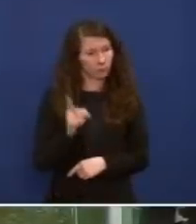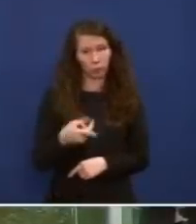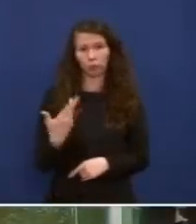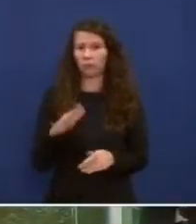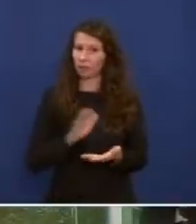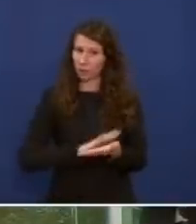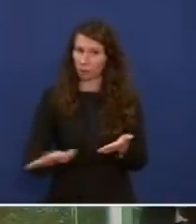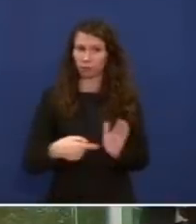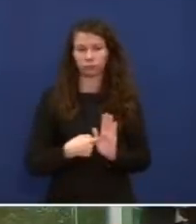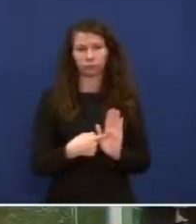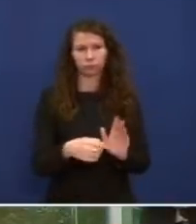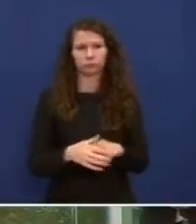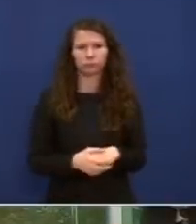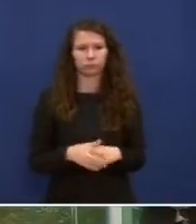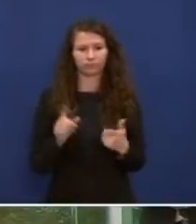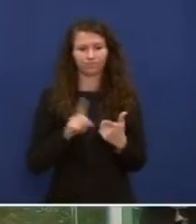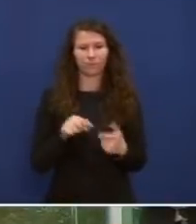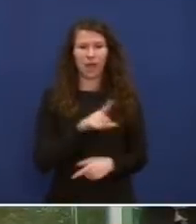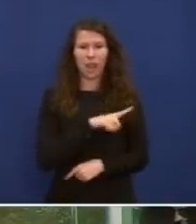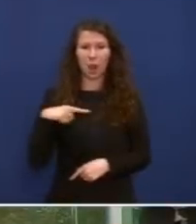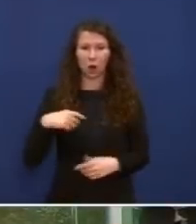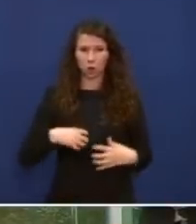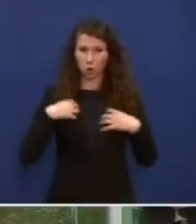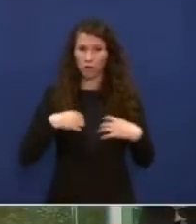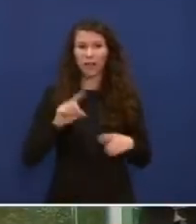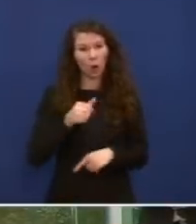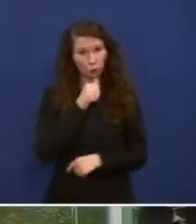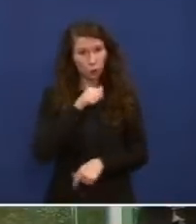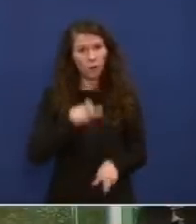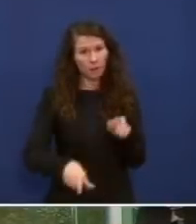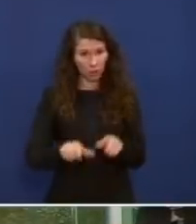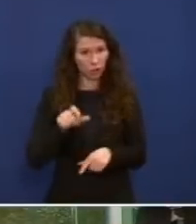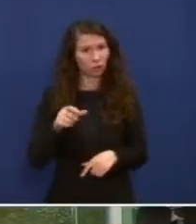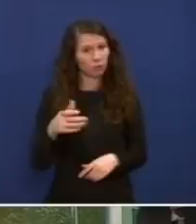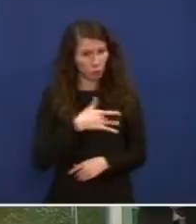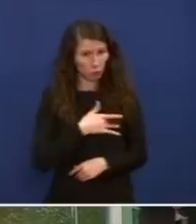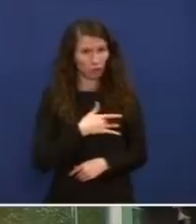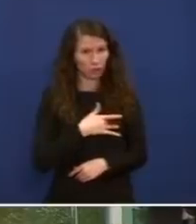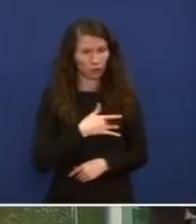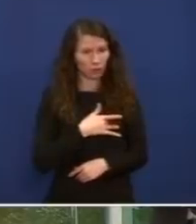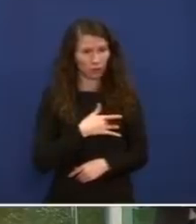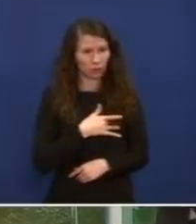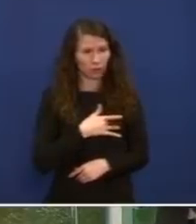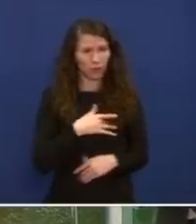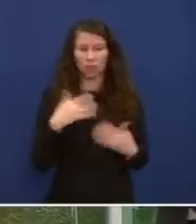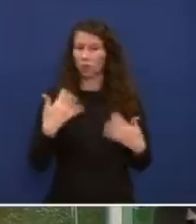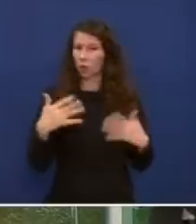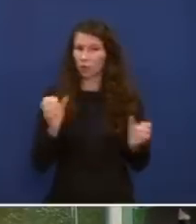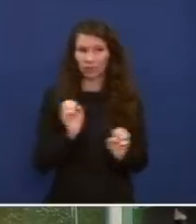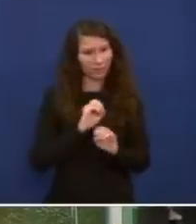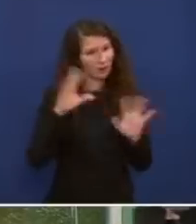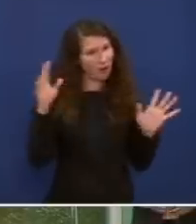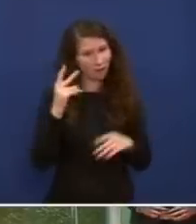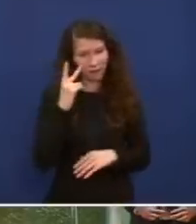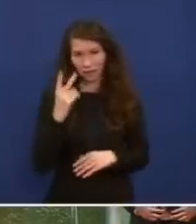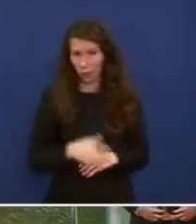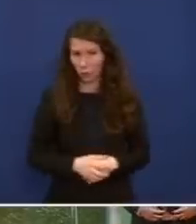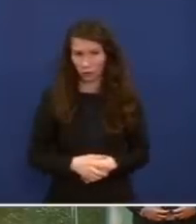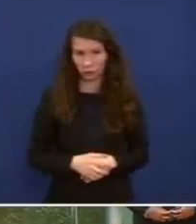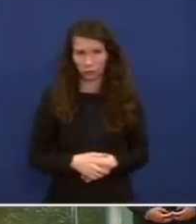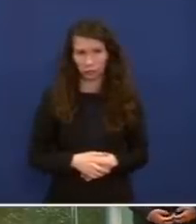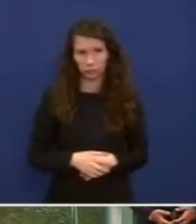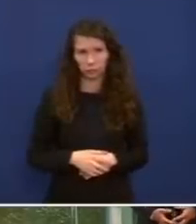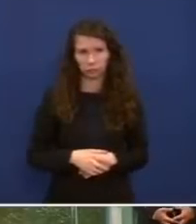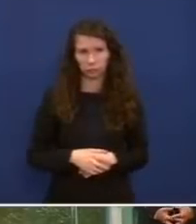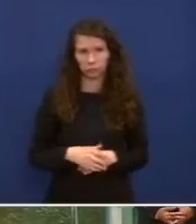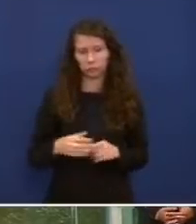Punkt ist, Long-Covid kann auch junge Menschen betreffen und man weiß es noch nicht. Wir werden demnächst uns noch mal explizit